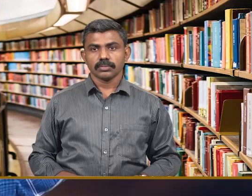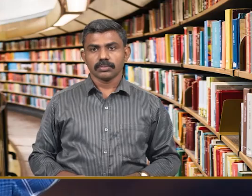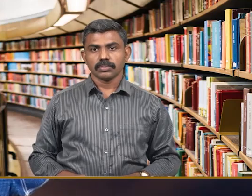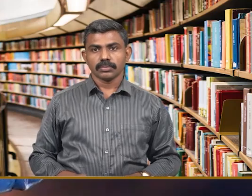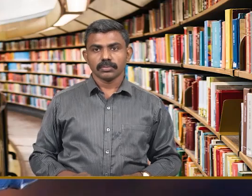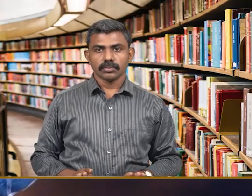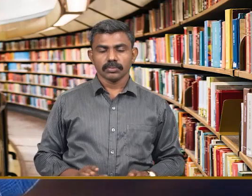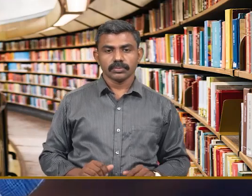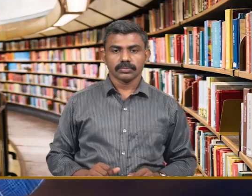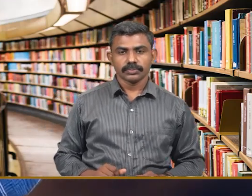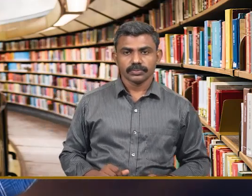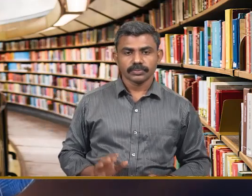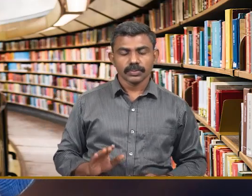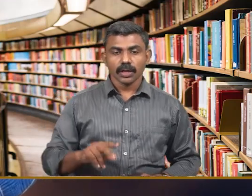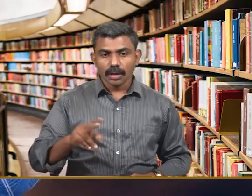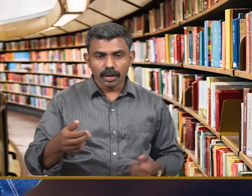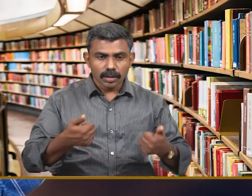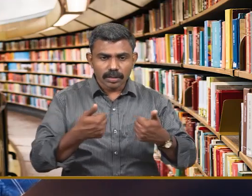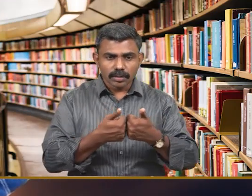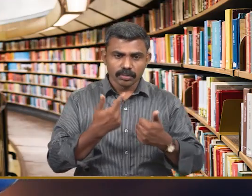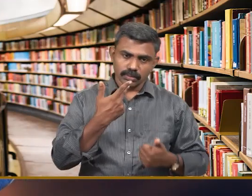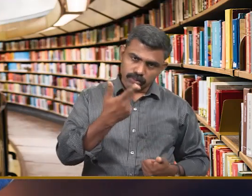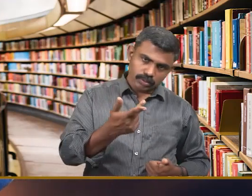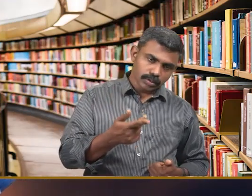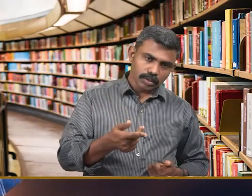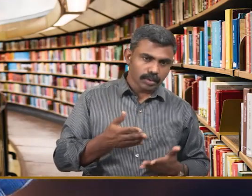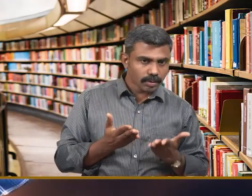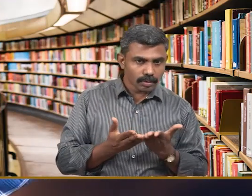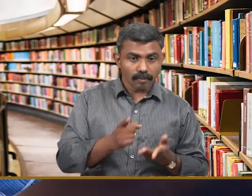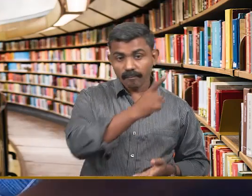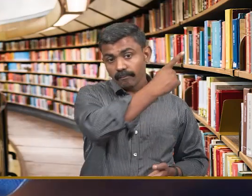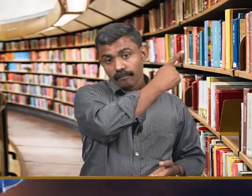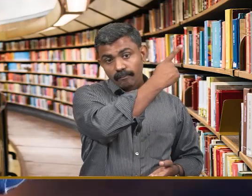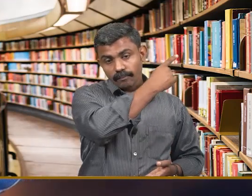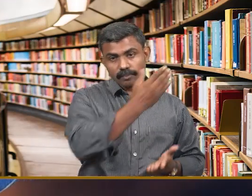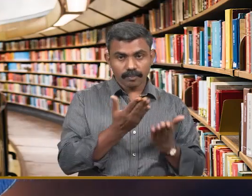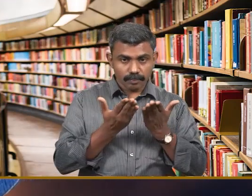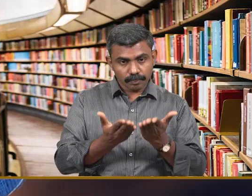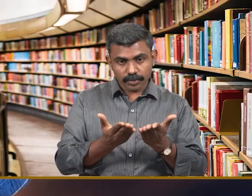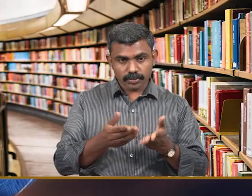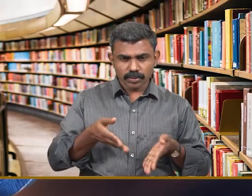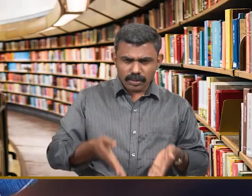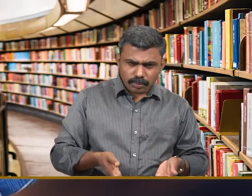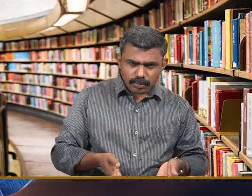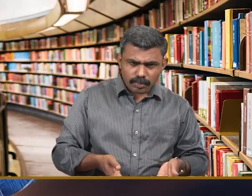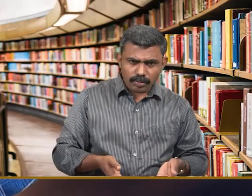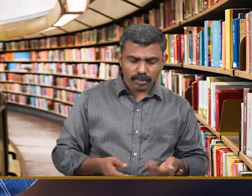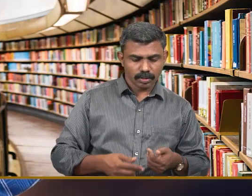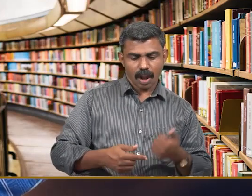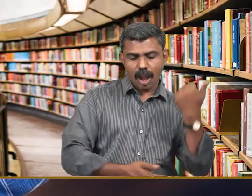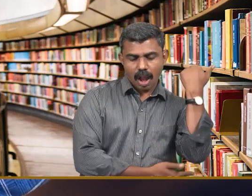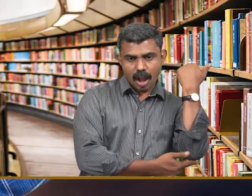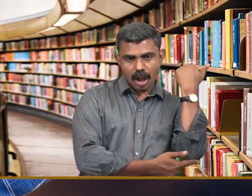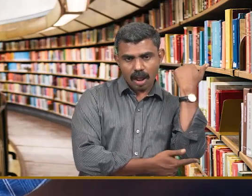போரில் சண்டை போட்டுங்கிட்டாங்கிறத நான் ஆரம்பத்திலே உங்களுக்கு சொன்னேன். இதை நீங்கள் படிச்சிருப்போம், நம்ம முதல் பாடத்திலே முதல் உலக போரில் நம்ம படிச்சிருப்போம். இந்த